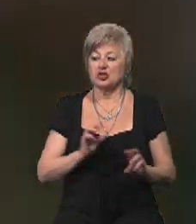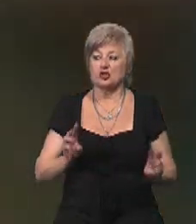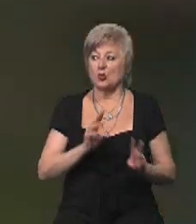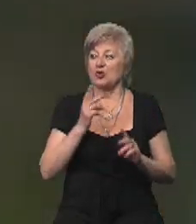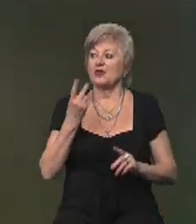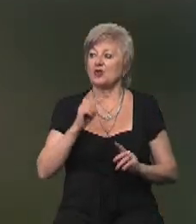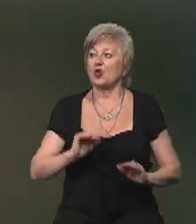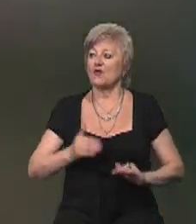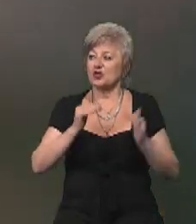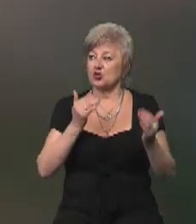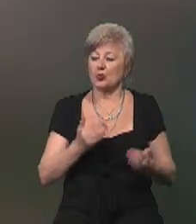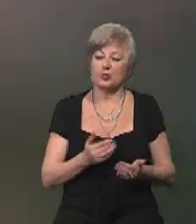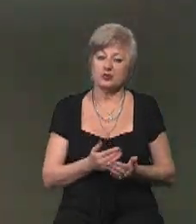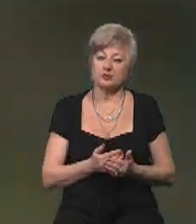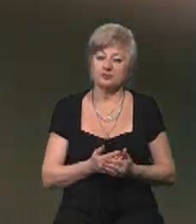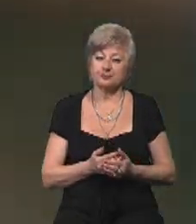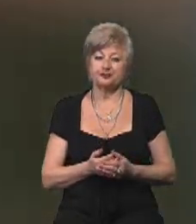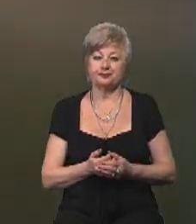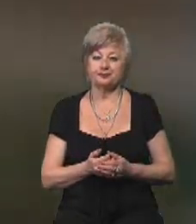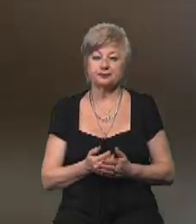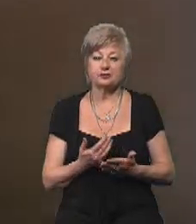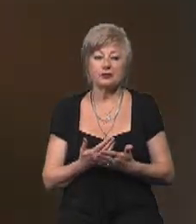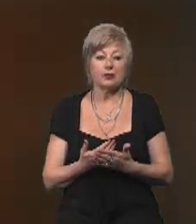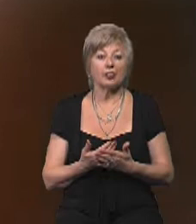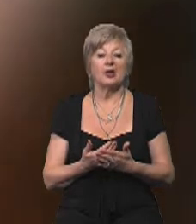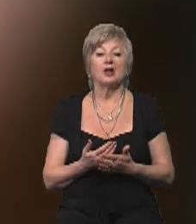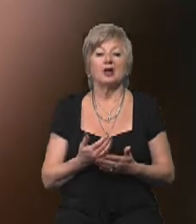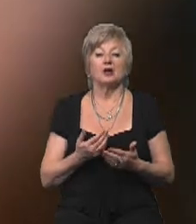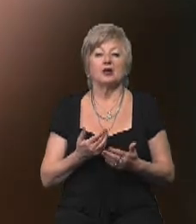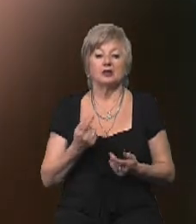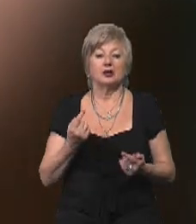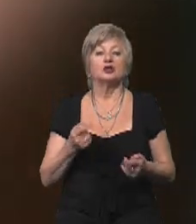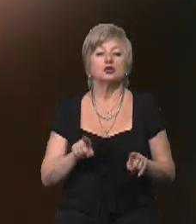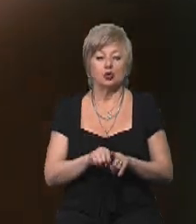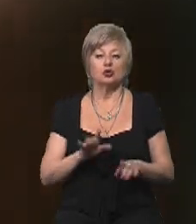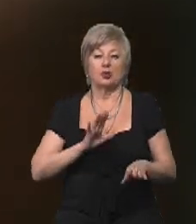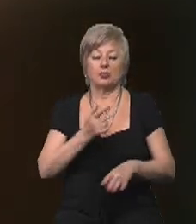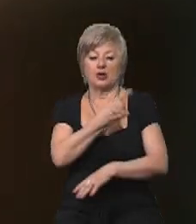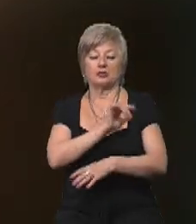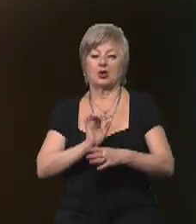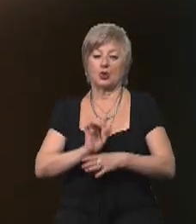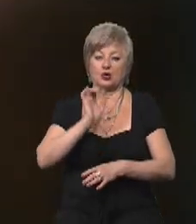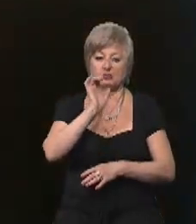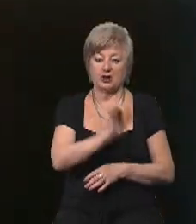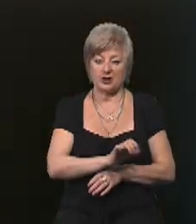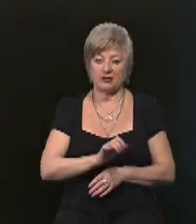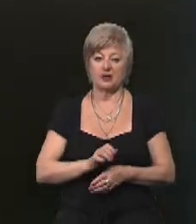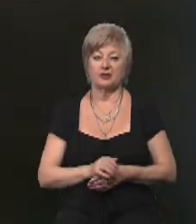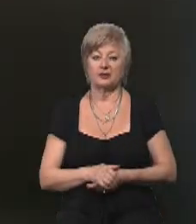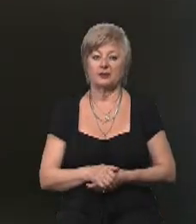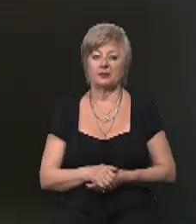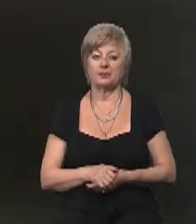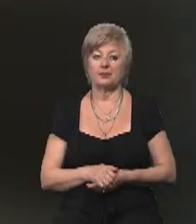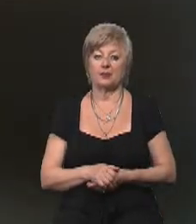другого ступеню близько 5% площі тіла також було госпіталізовано до 5-ї міської